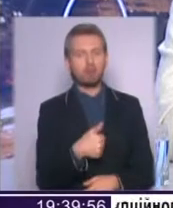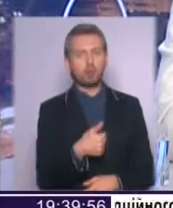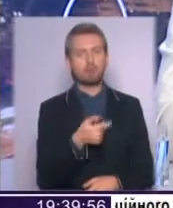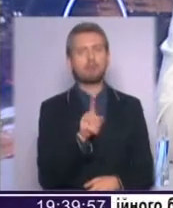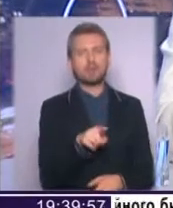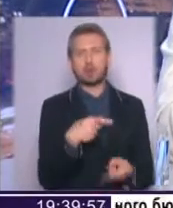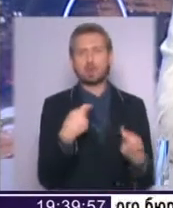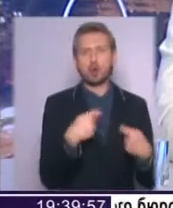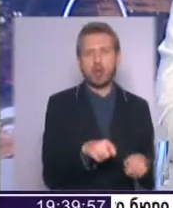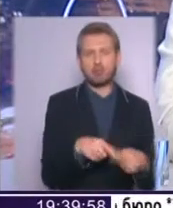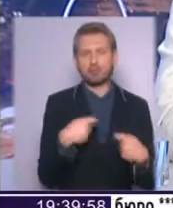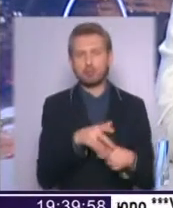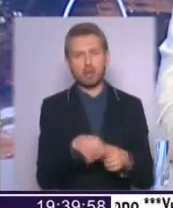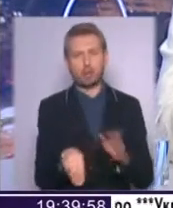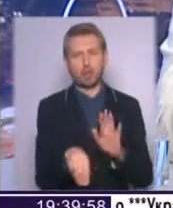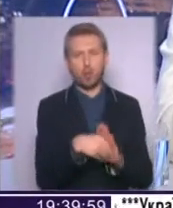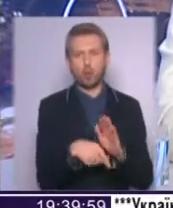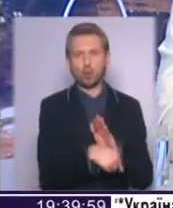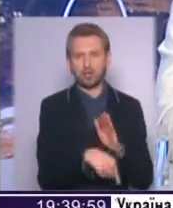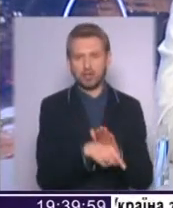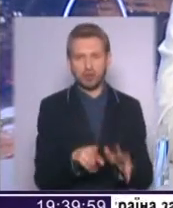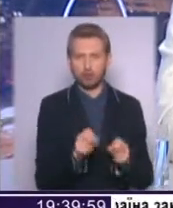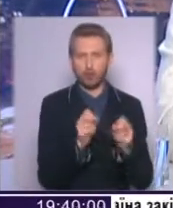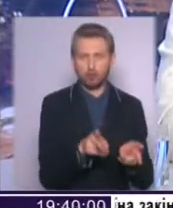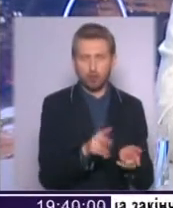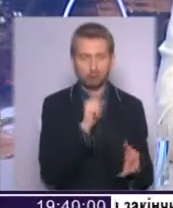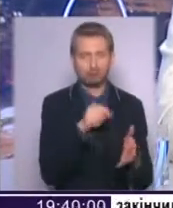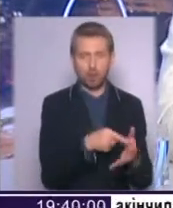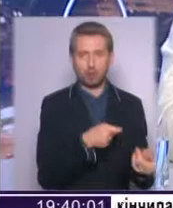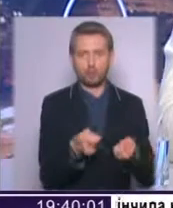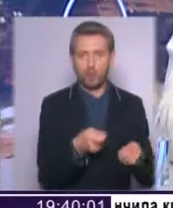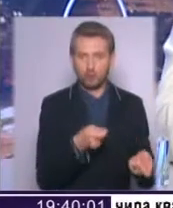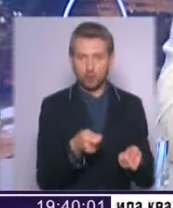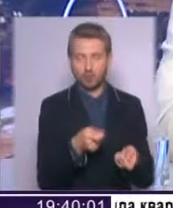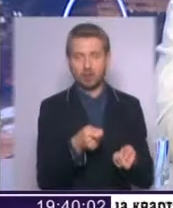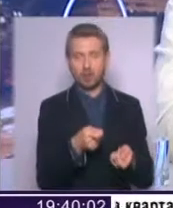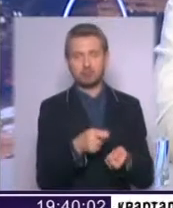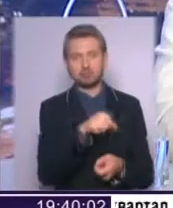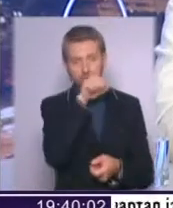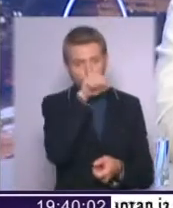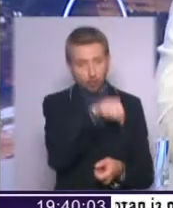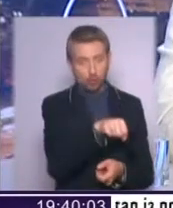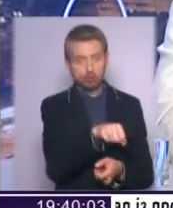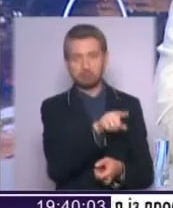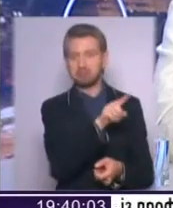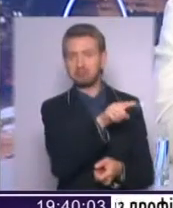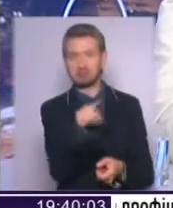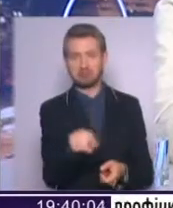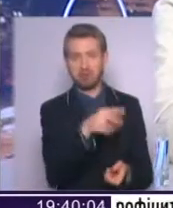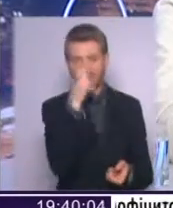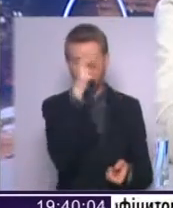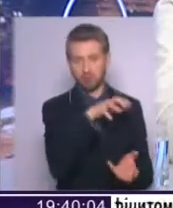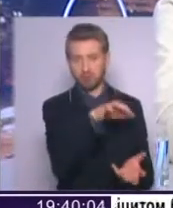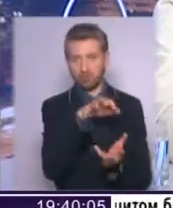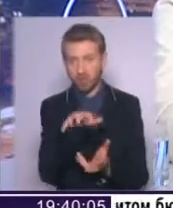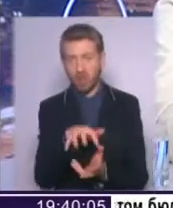продажні чи не продажні, ті корупційні злодюги проходять до влади, завдячуючи продажним людям. І потім вони